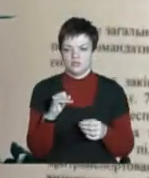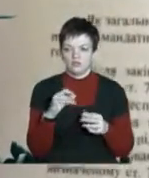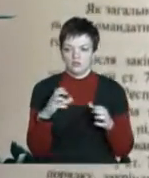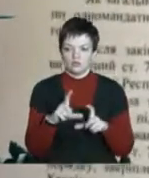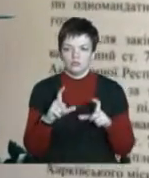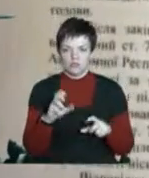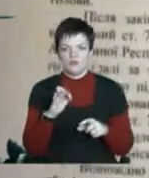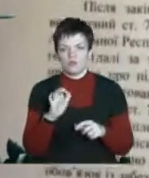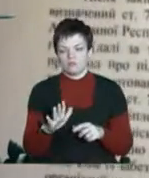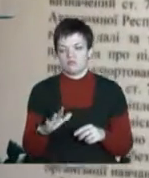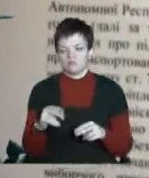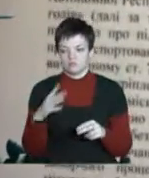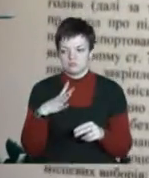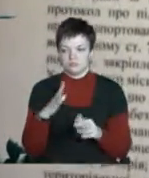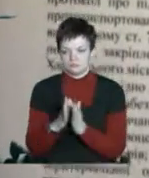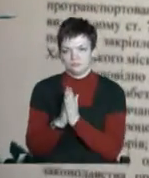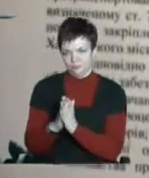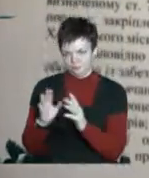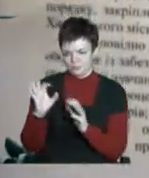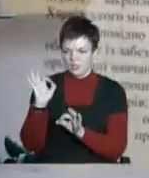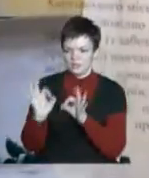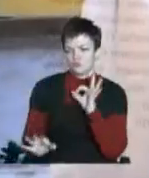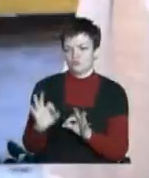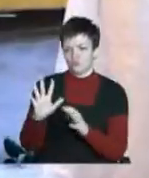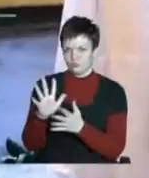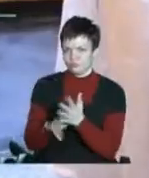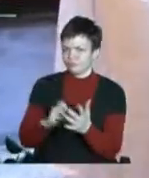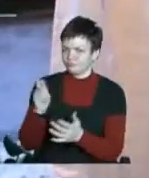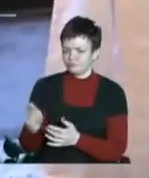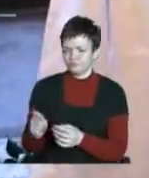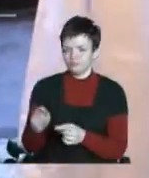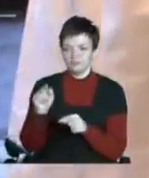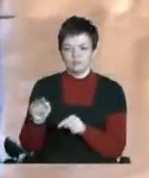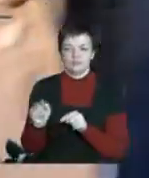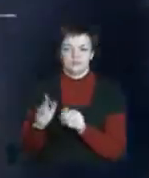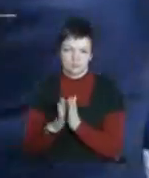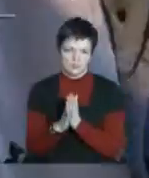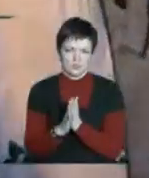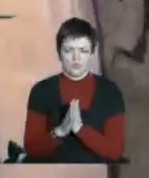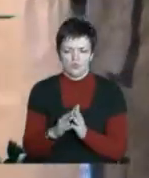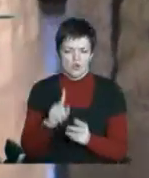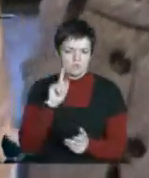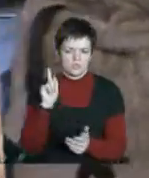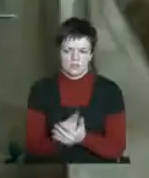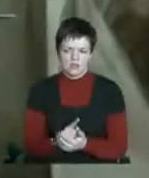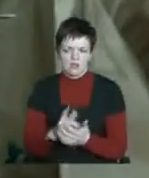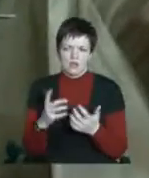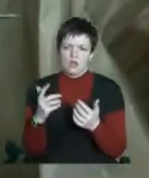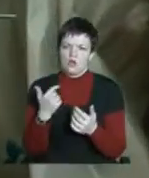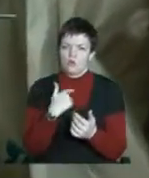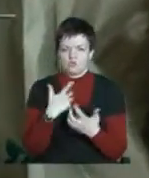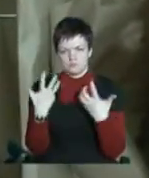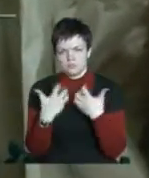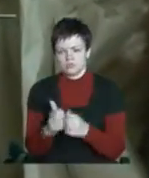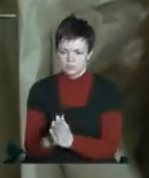ее бездеятельности в вопросах должной организации выборов. Иск требовал обязать комиссию провести повторный подсчет